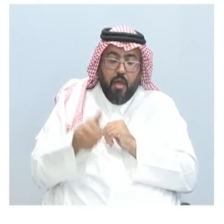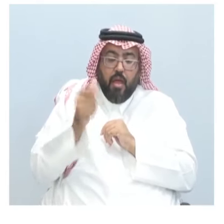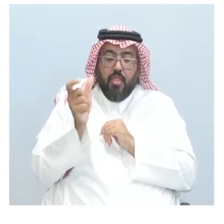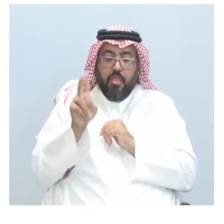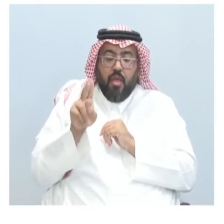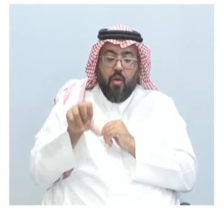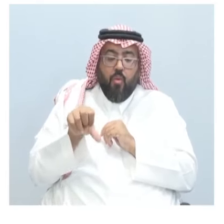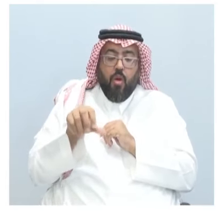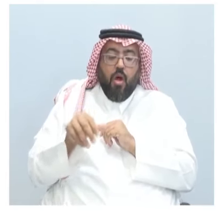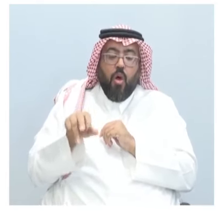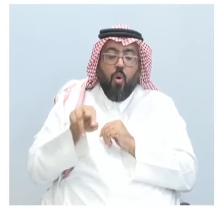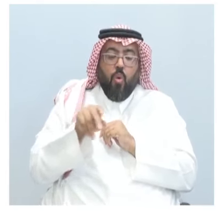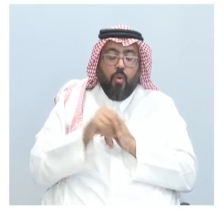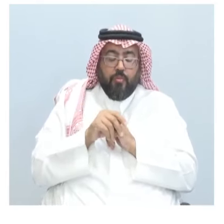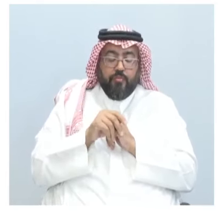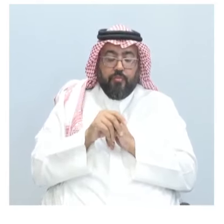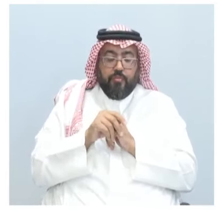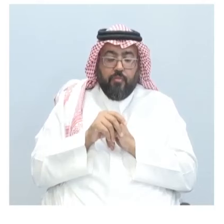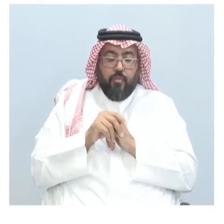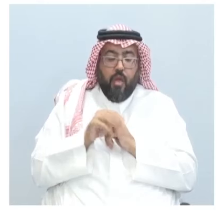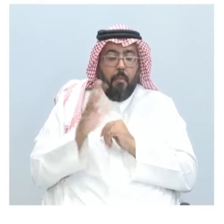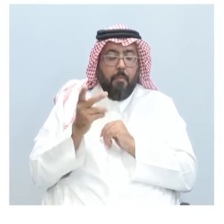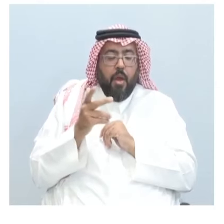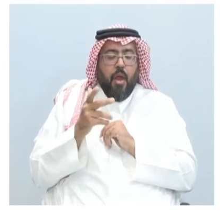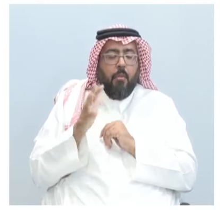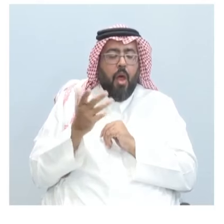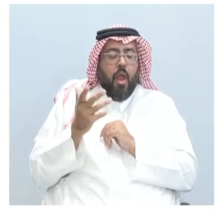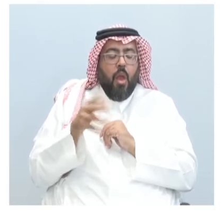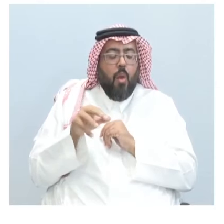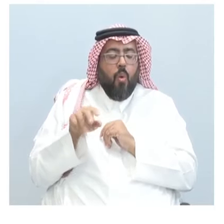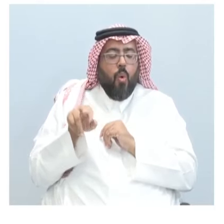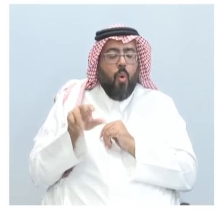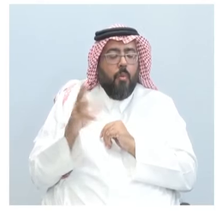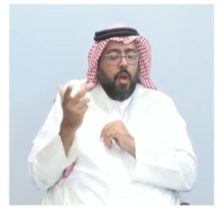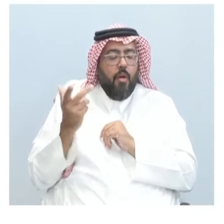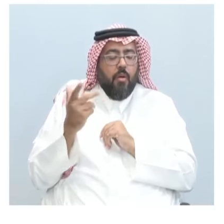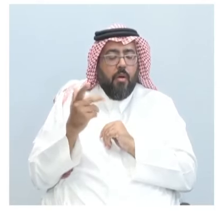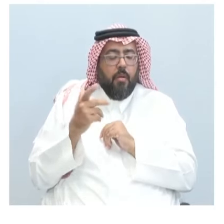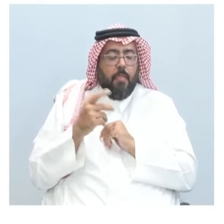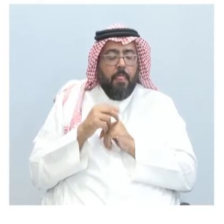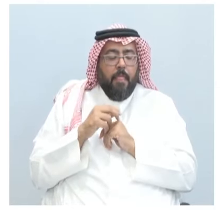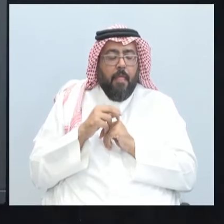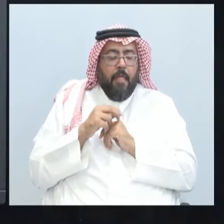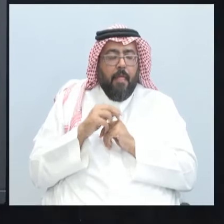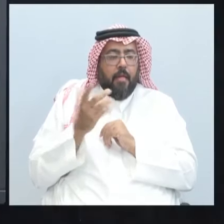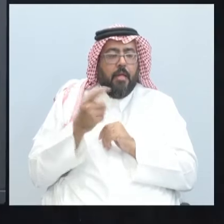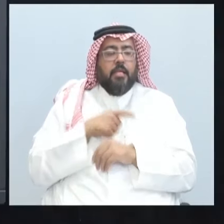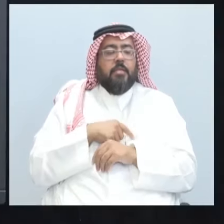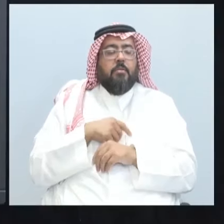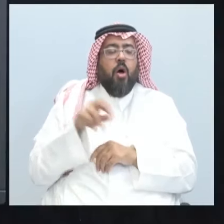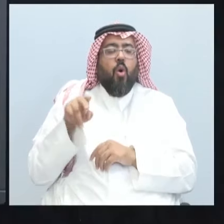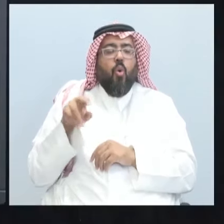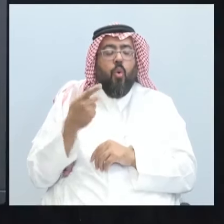انت واخوك ابنائي من هو اخوه من